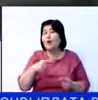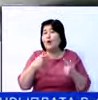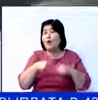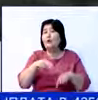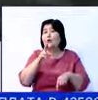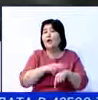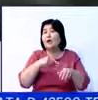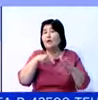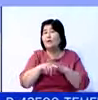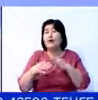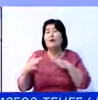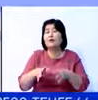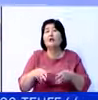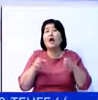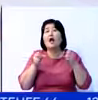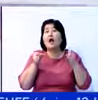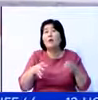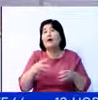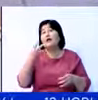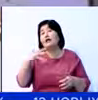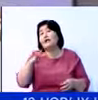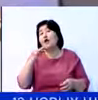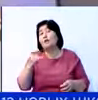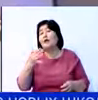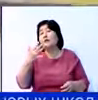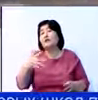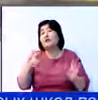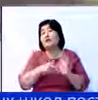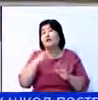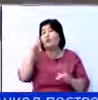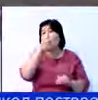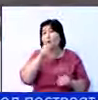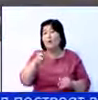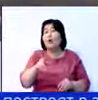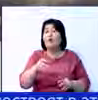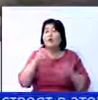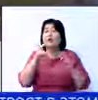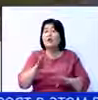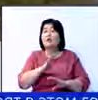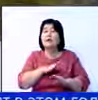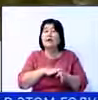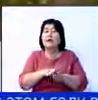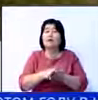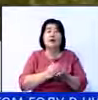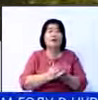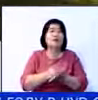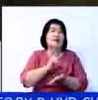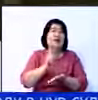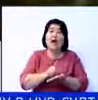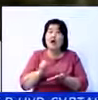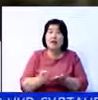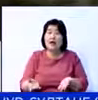дел бороться с преступностью 30 мая 57 го года он трагически погиб при исполнении служебных обязанностей